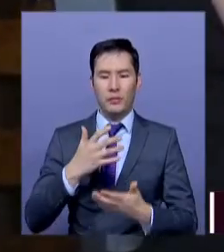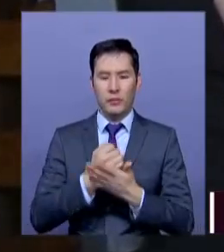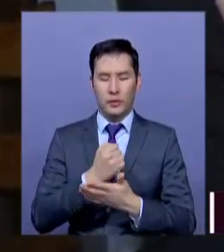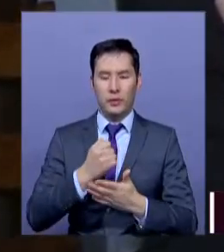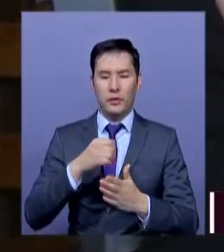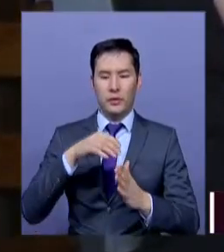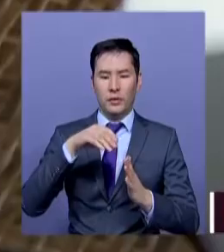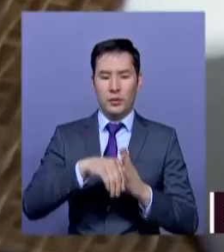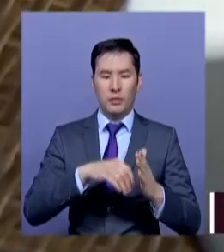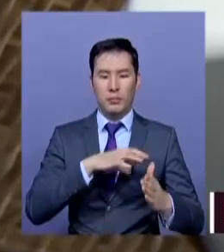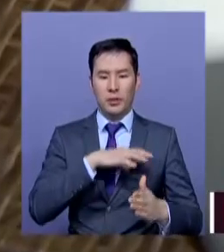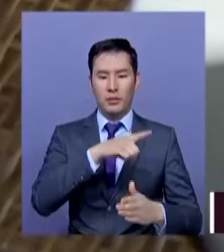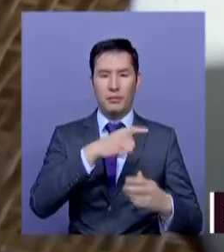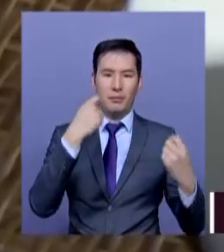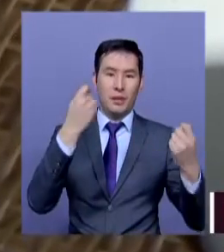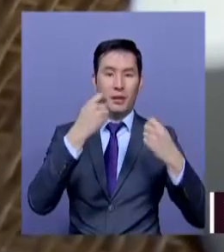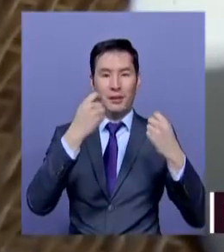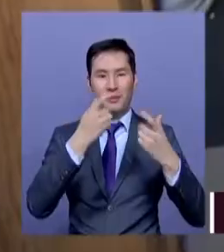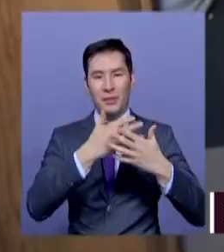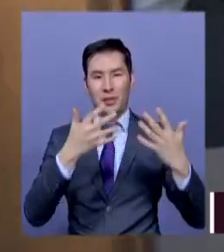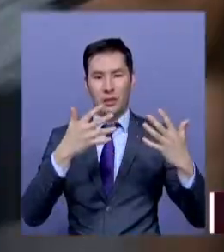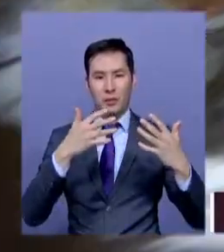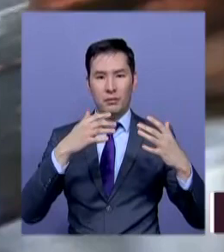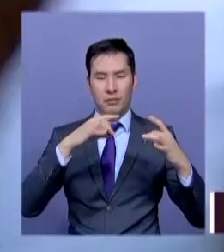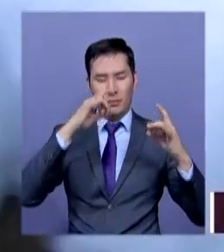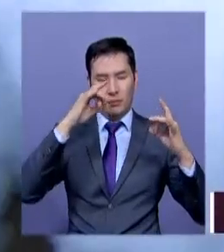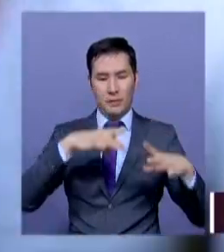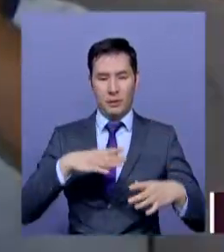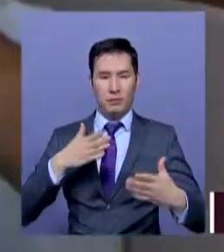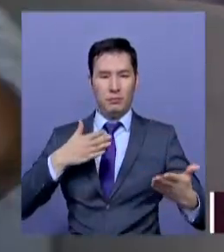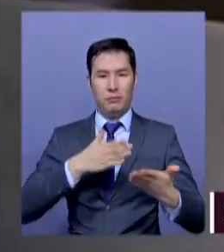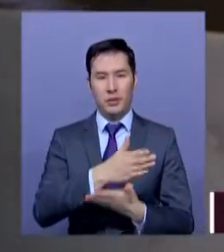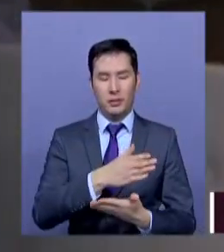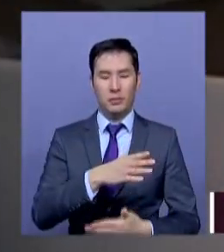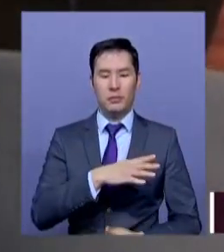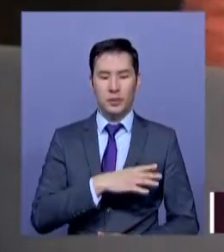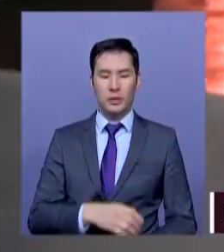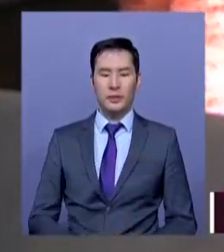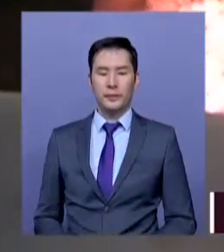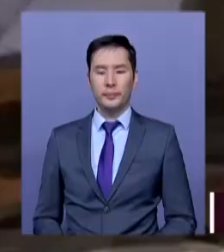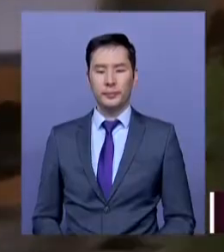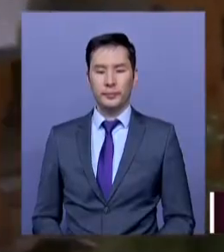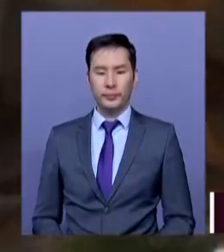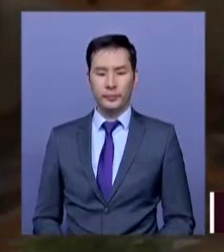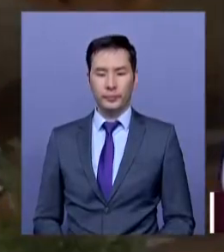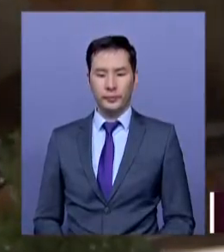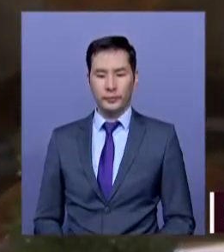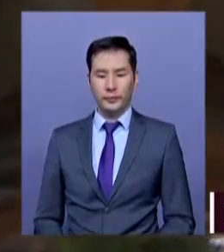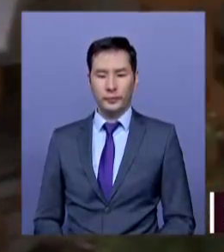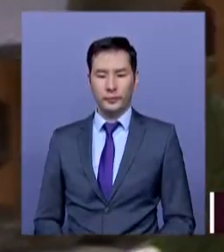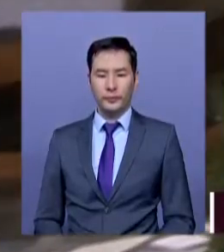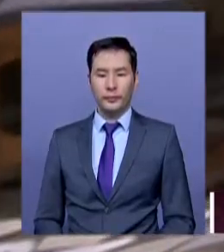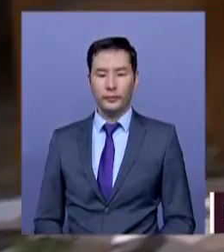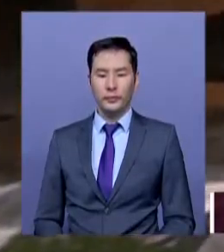іс-шаралардың үстінен түседі екен. Кейбір азаматтар дүркіретіп үйлену той, қыз ұзату және туған күнді атап өтуді жалғастырып жатыр.